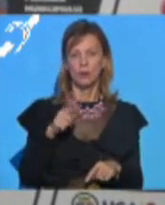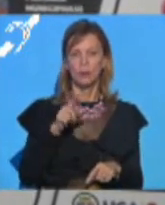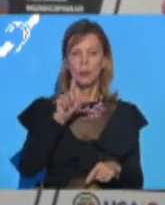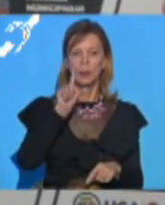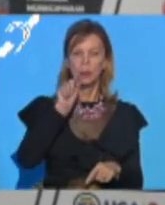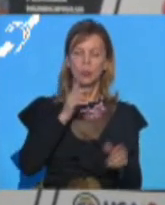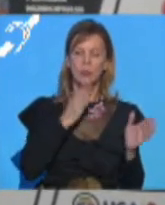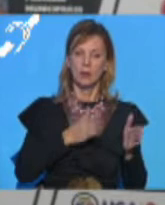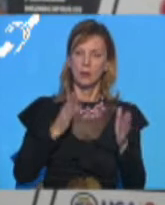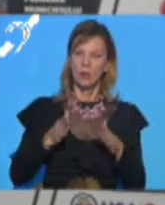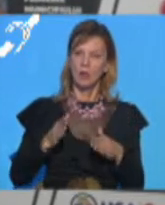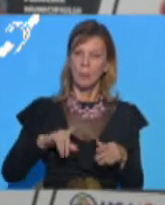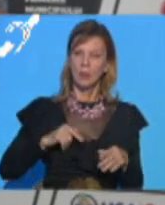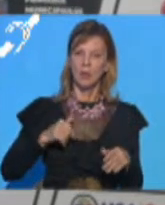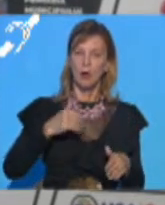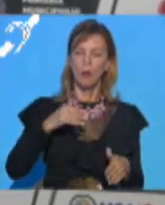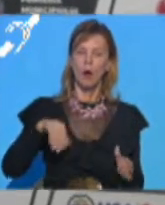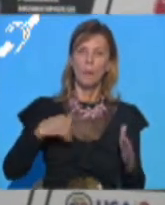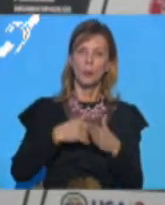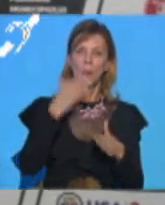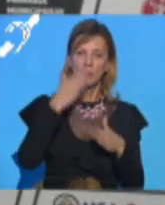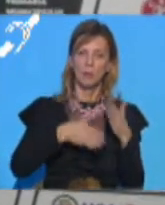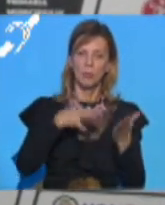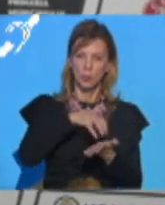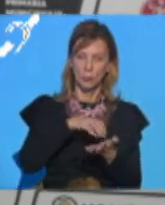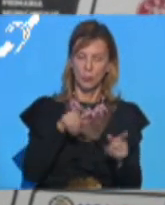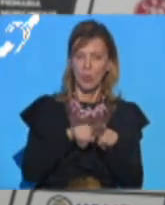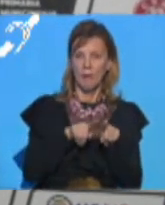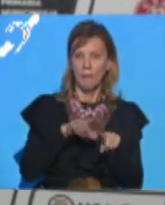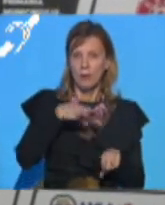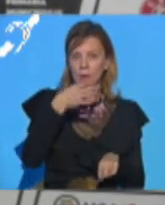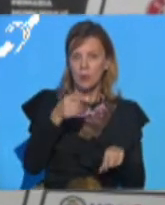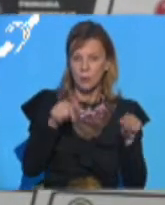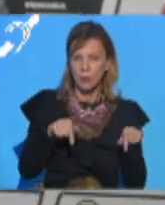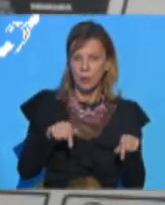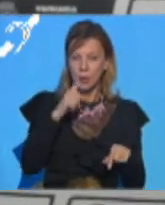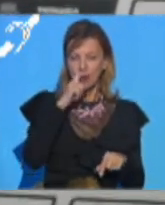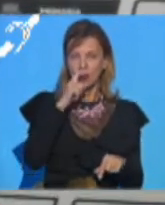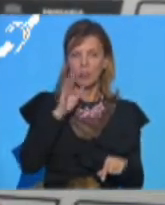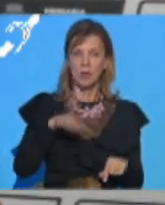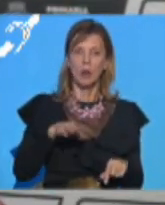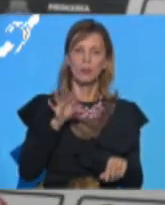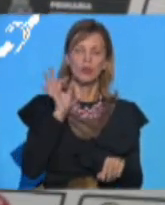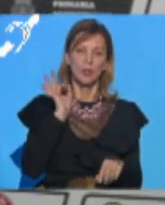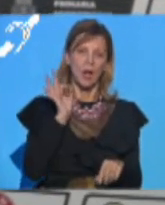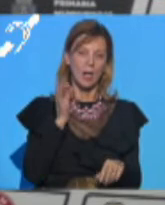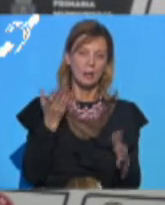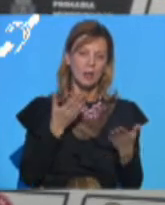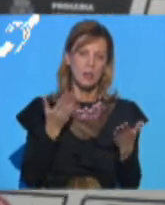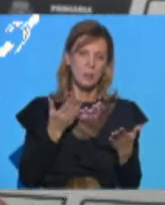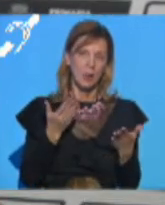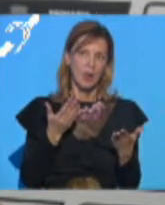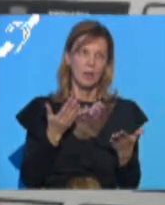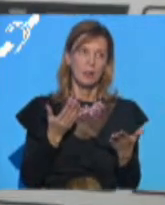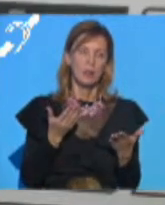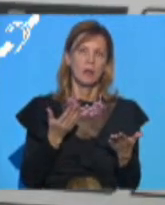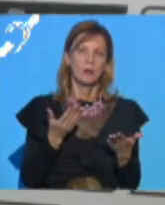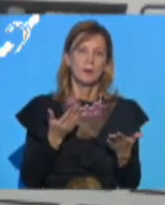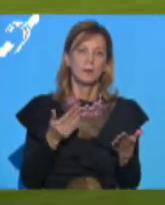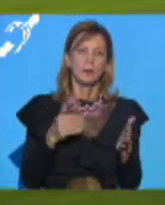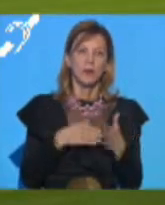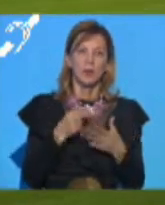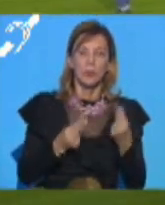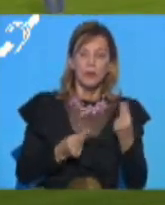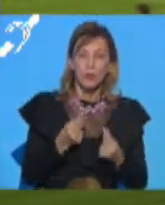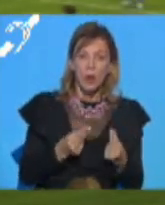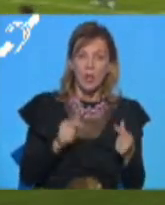etape era la retrogradare. Deci, la fel vă spun și băieții ăștia au niște calități pe care pe ălea trebuie